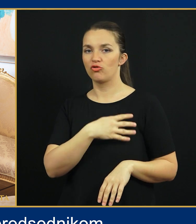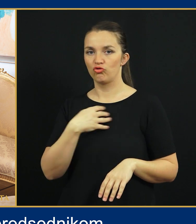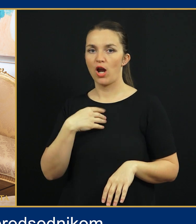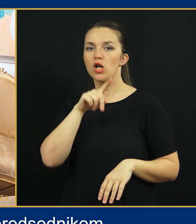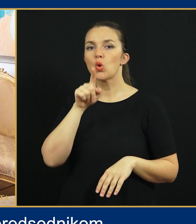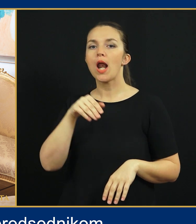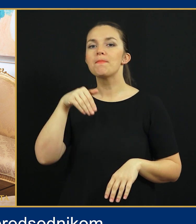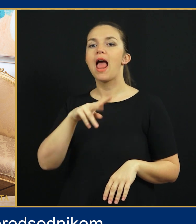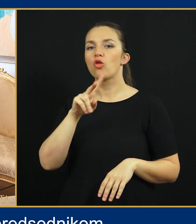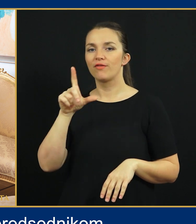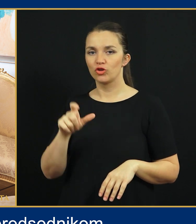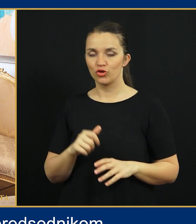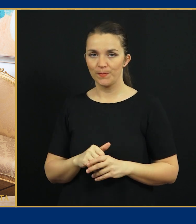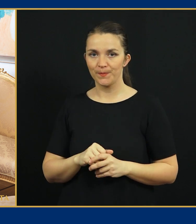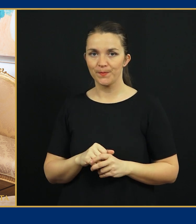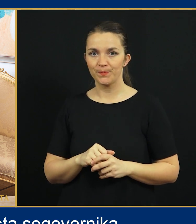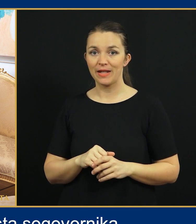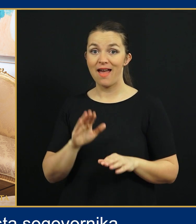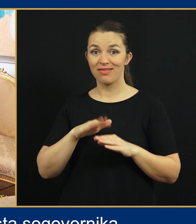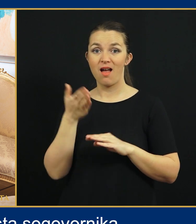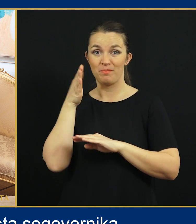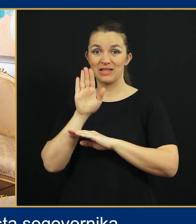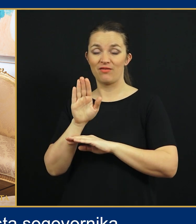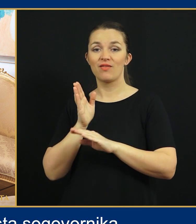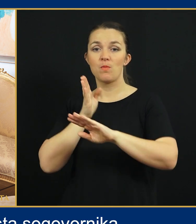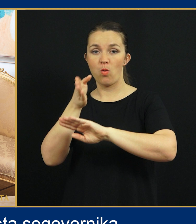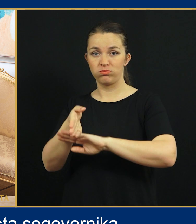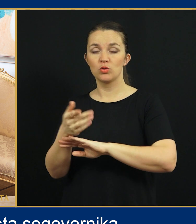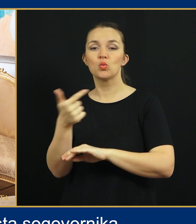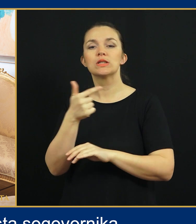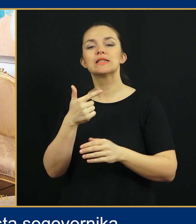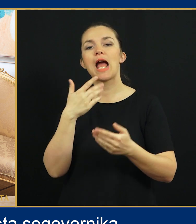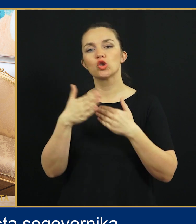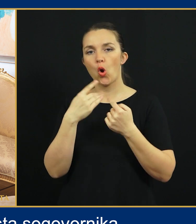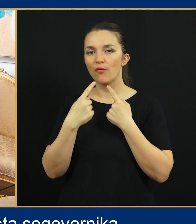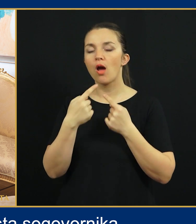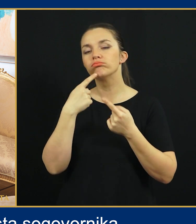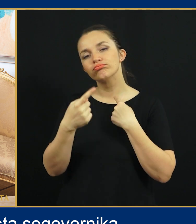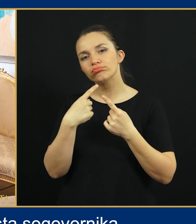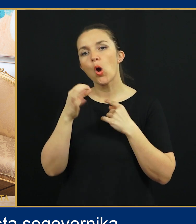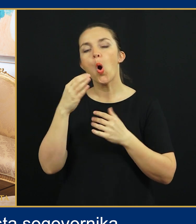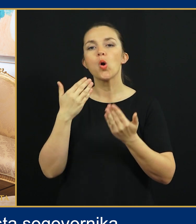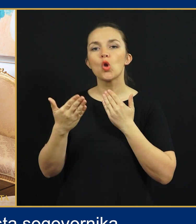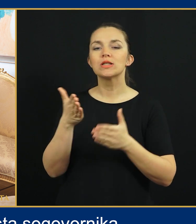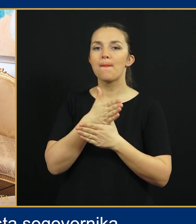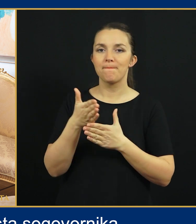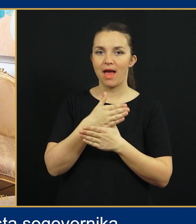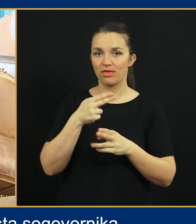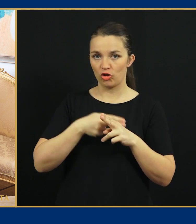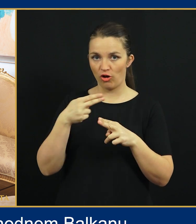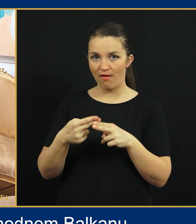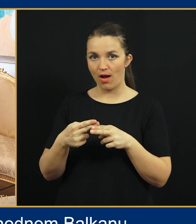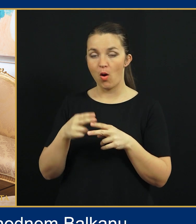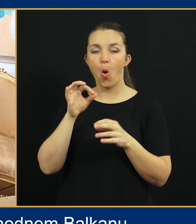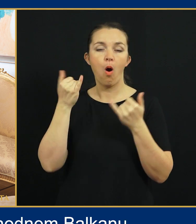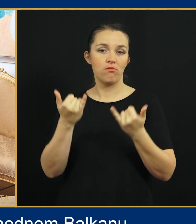Hrvaške Zoranom Milanovićem. Na predstavitvenem obisku sta sogovornika spregovorila o odnosih med državama,